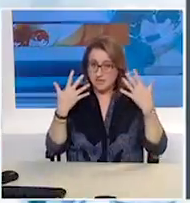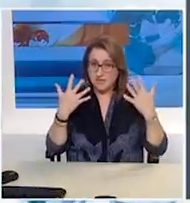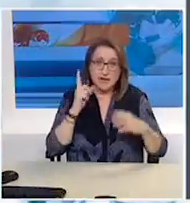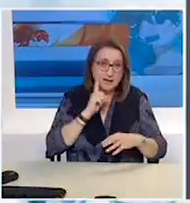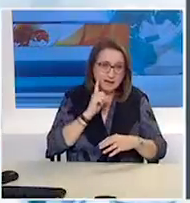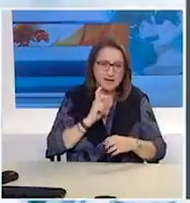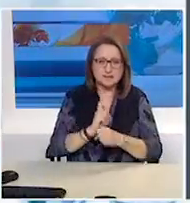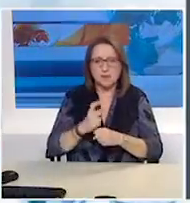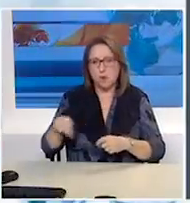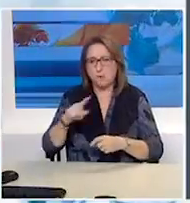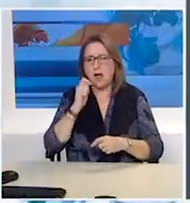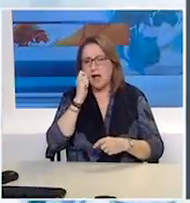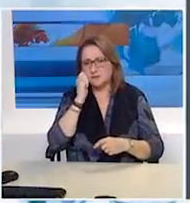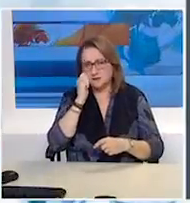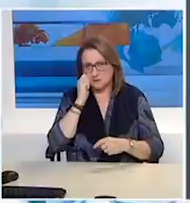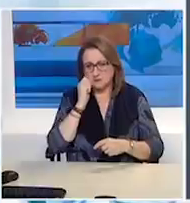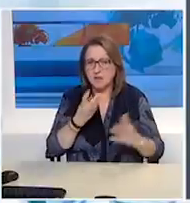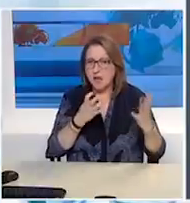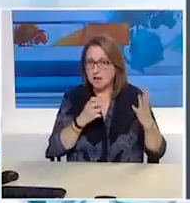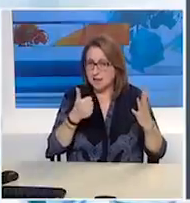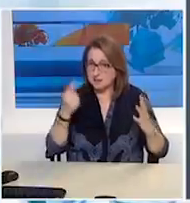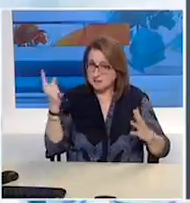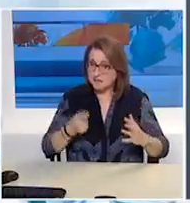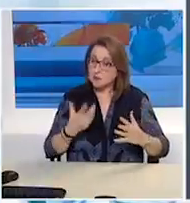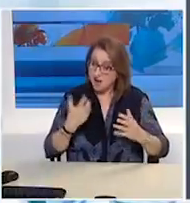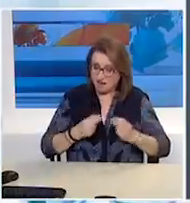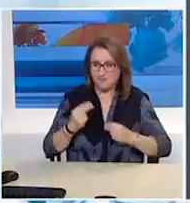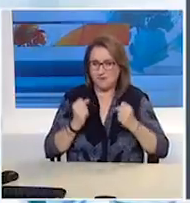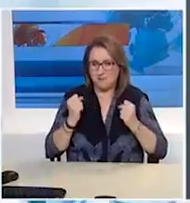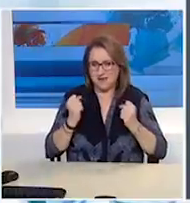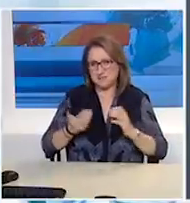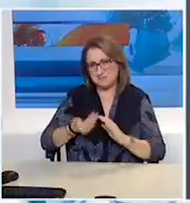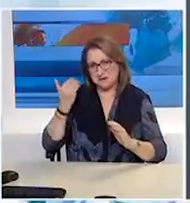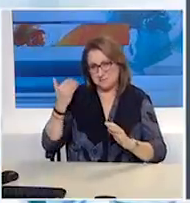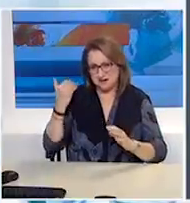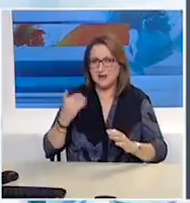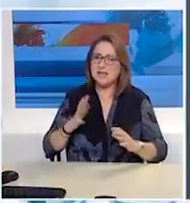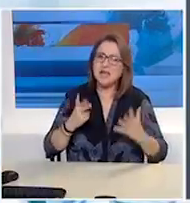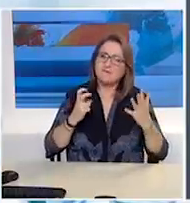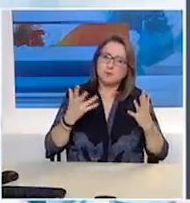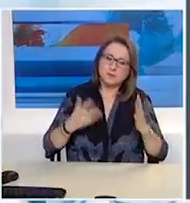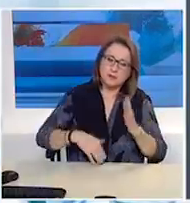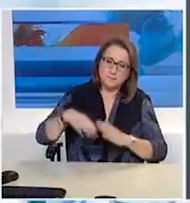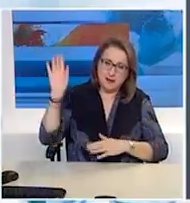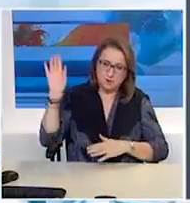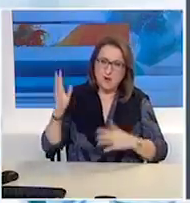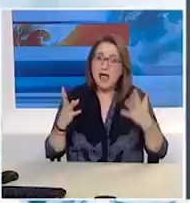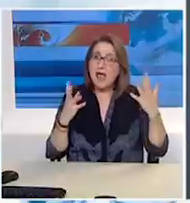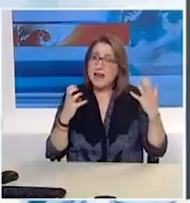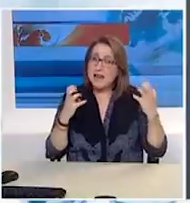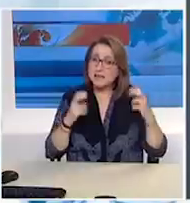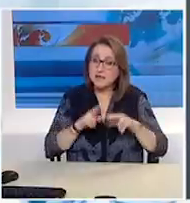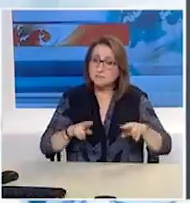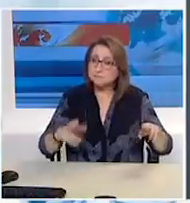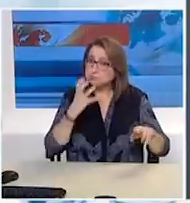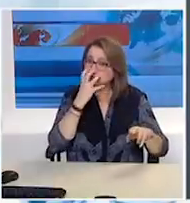γυναίκες και οι υπόλοιποι άνδρες. Το 96% έχει υποκείμενο νόσημα ή ηλικία 70 ετών και άνω. 90 ασθενείς έχουν εξέλθει από τις